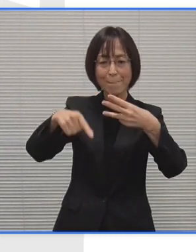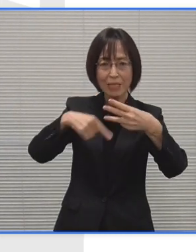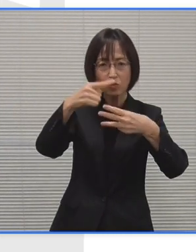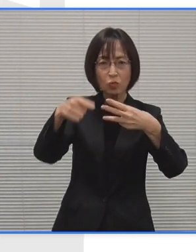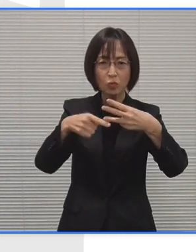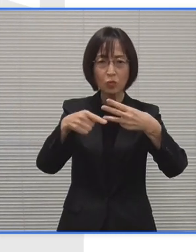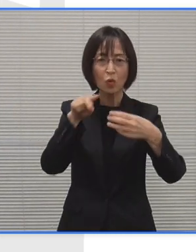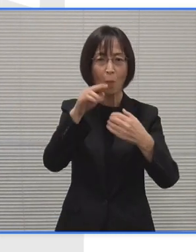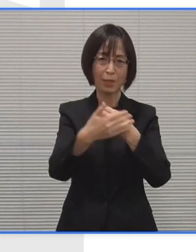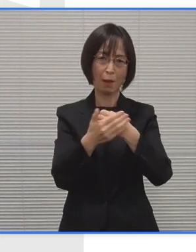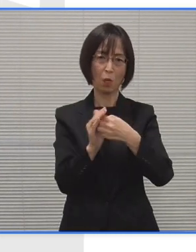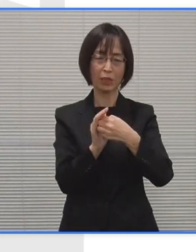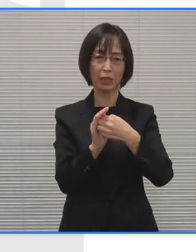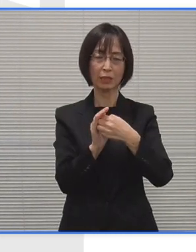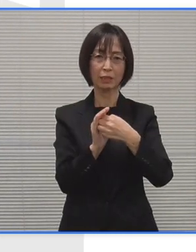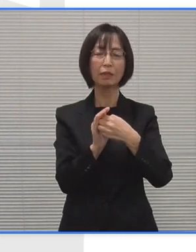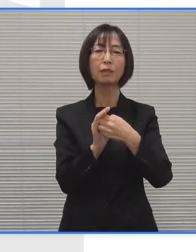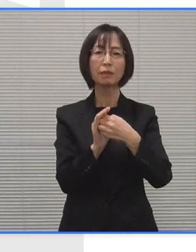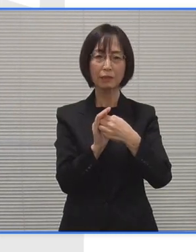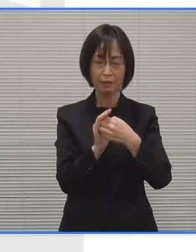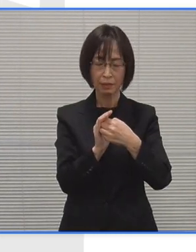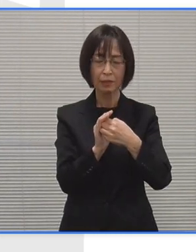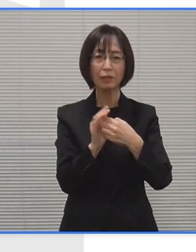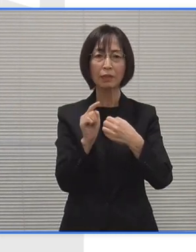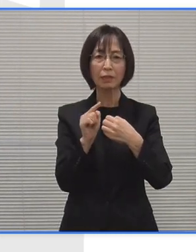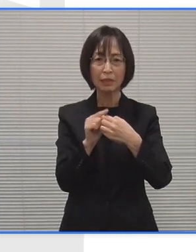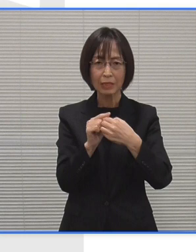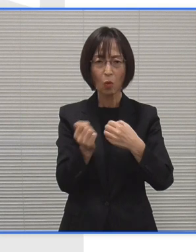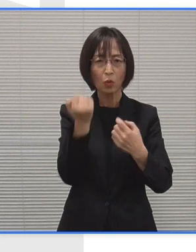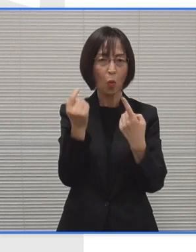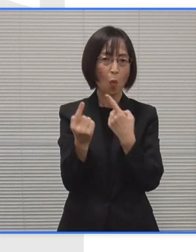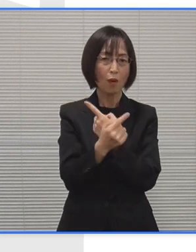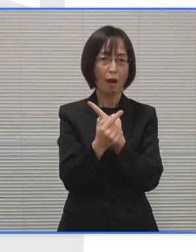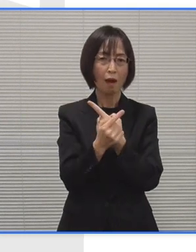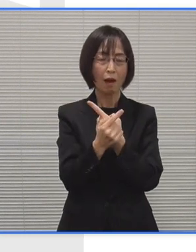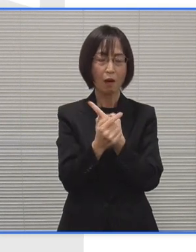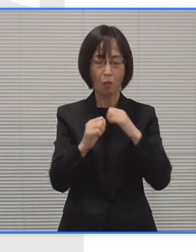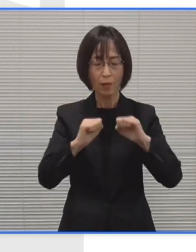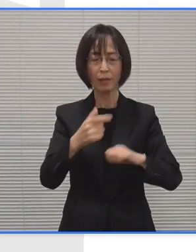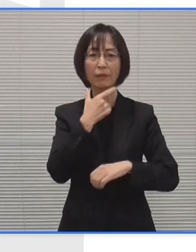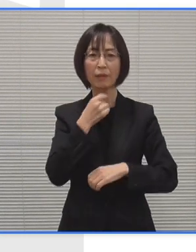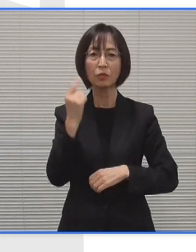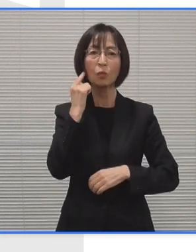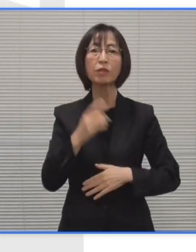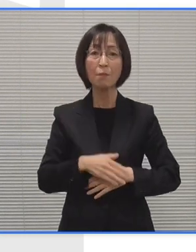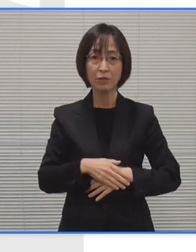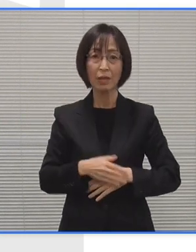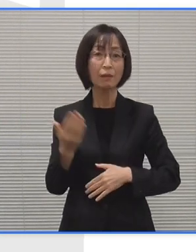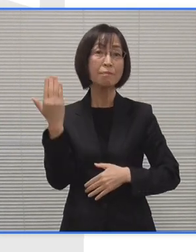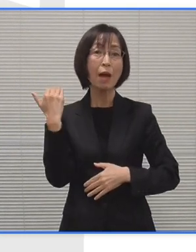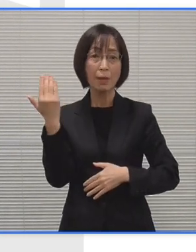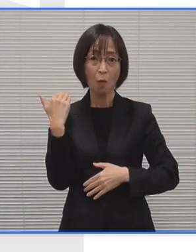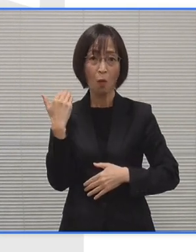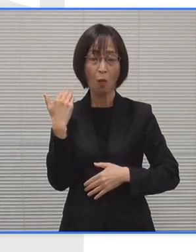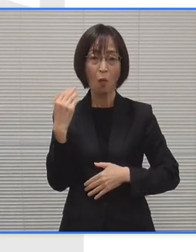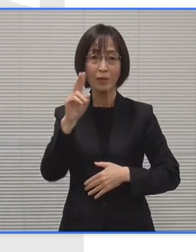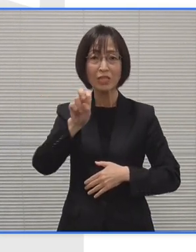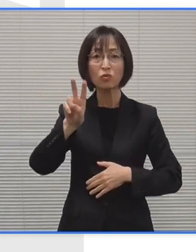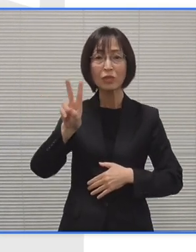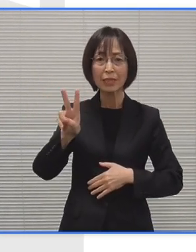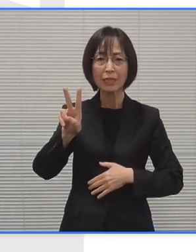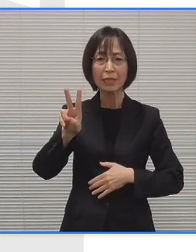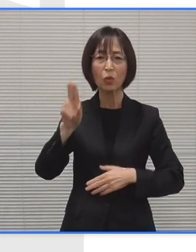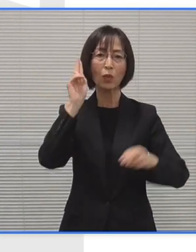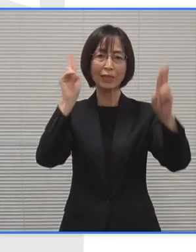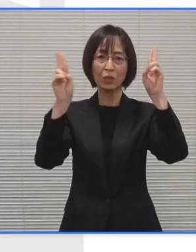守りというんでしょうか、見守りの強化をしていきたいと思っております。これまでもですね、22の